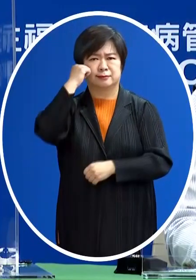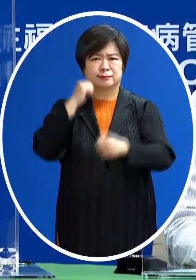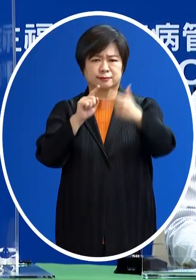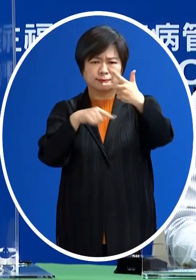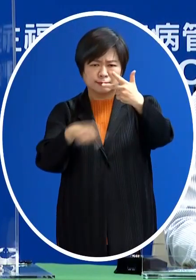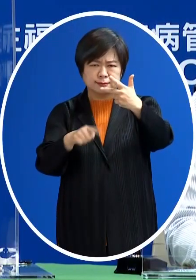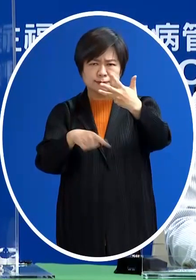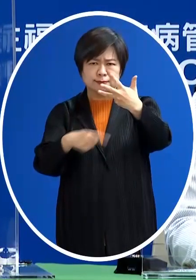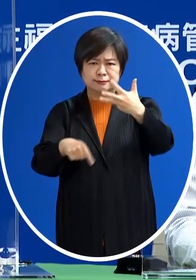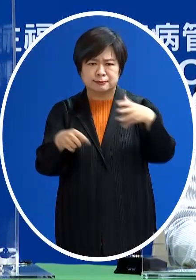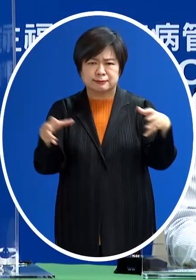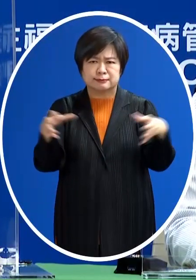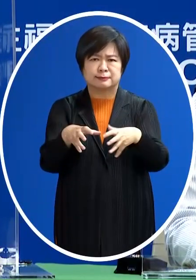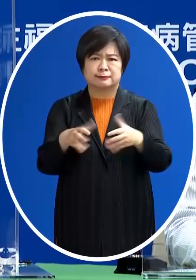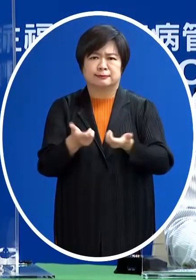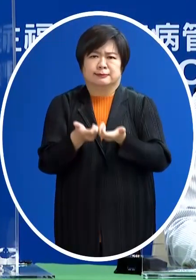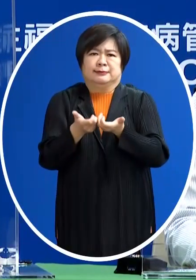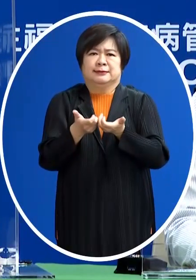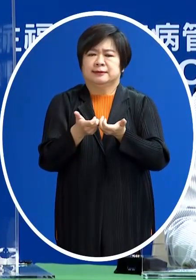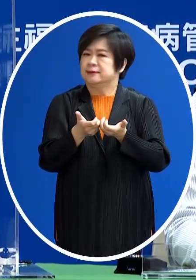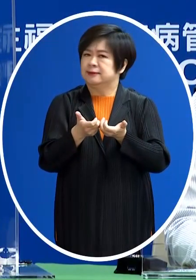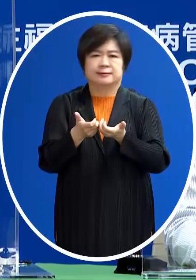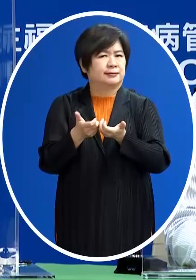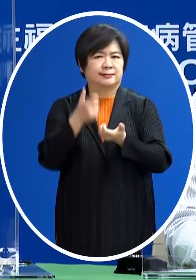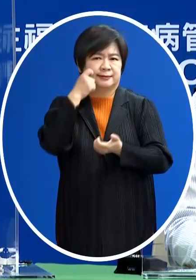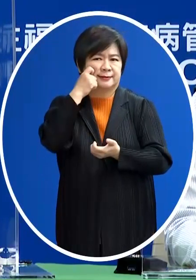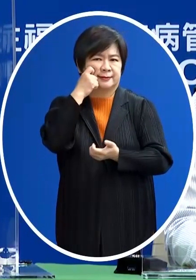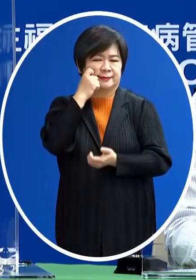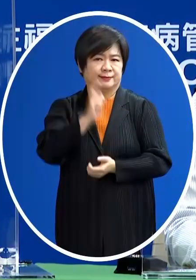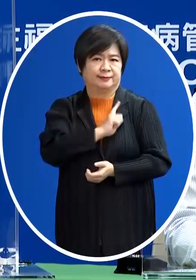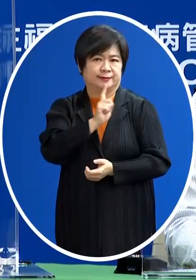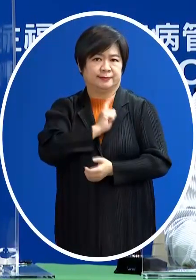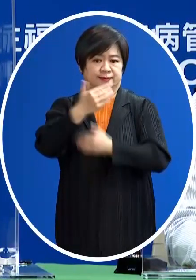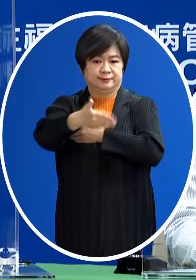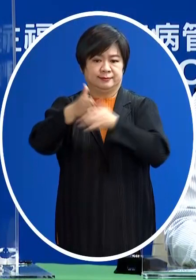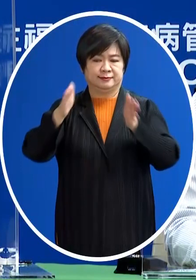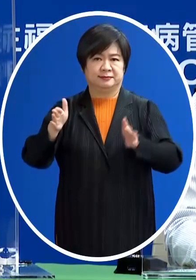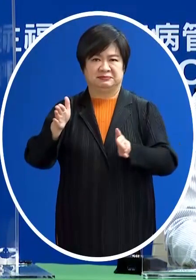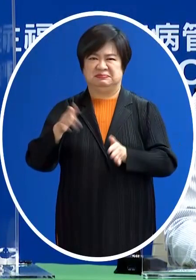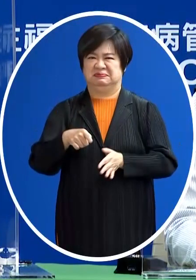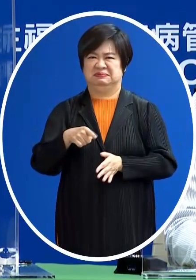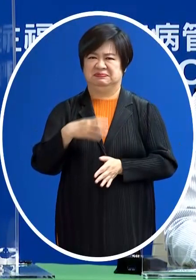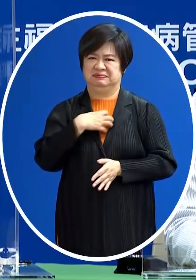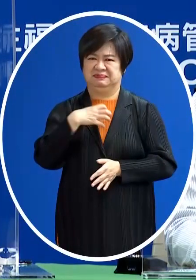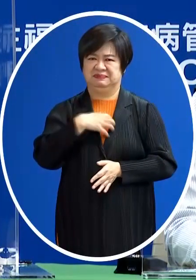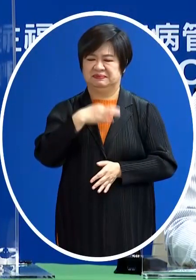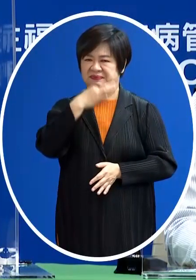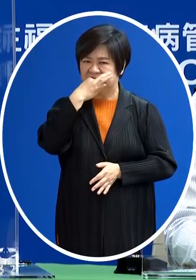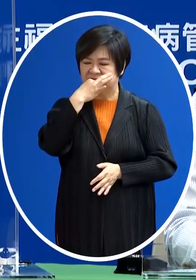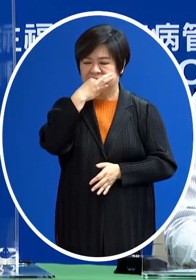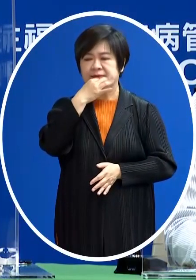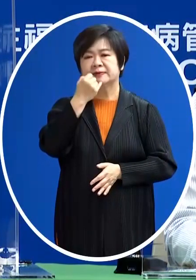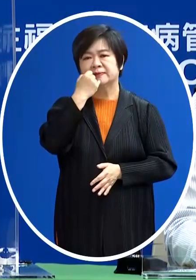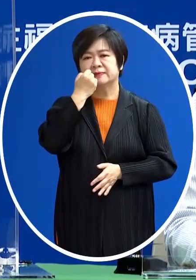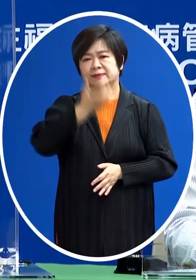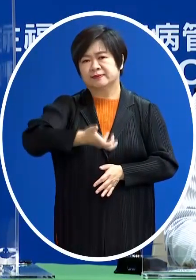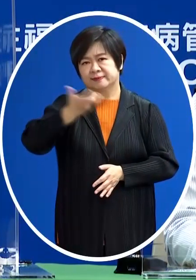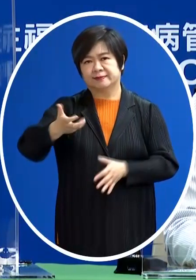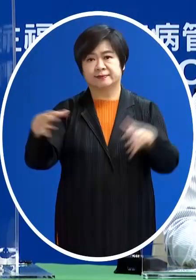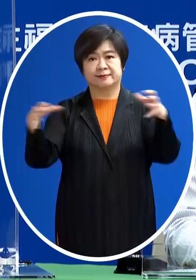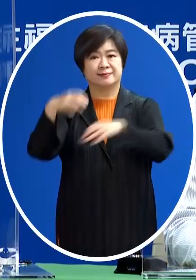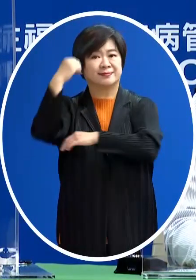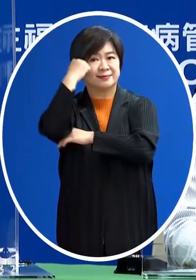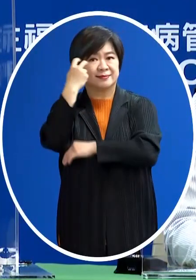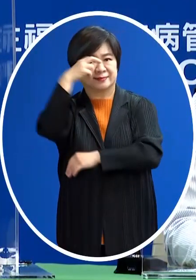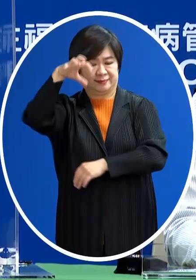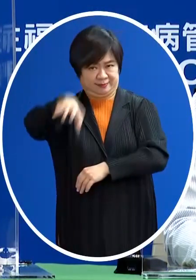7、8个人。哦，那显然在这样子，在一人一室的风险相对的提高，哦，这些都可以到集中检疫所。那